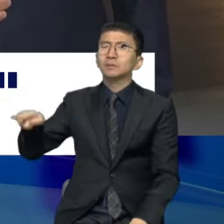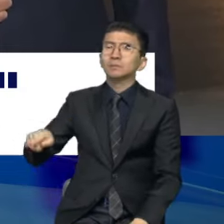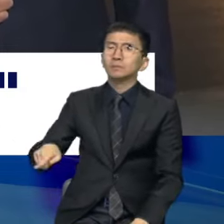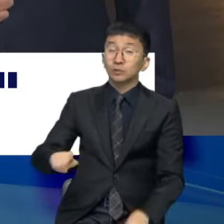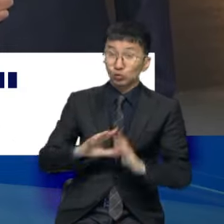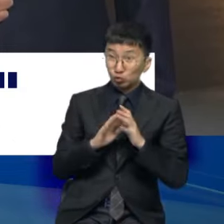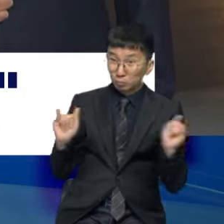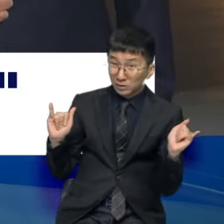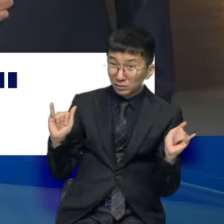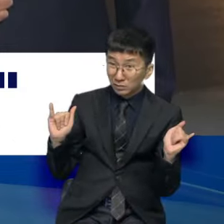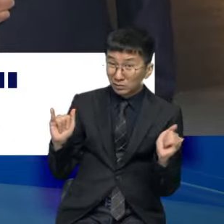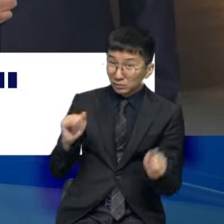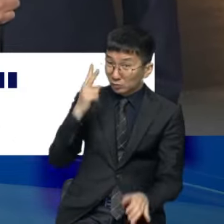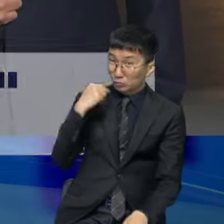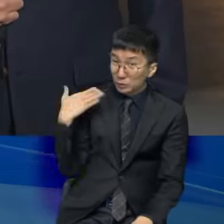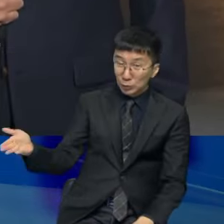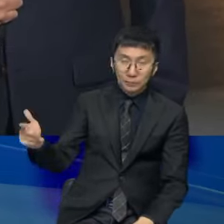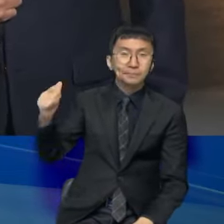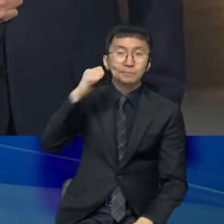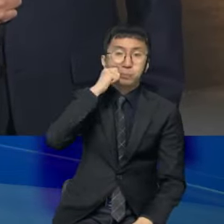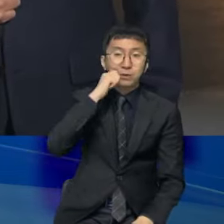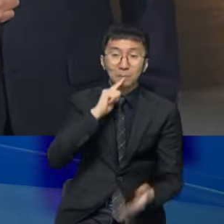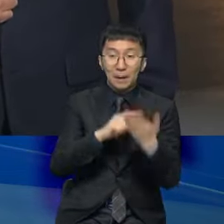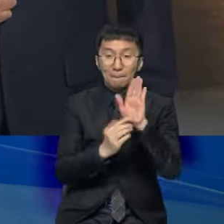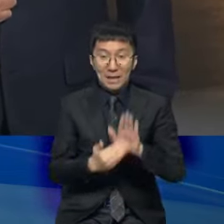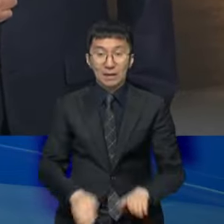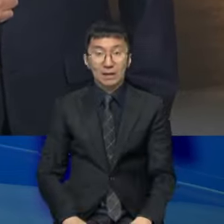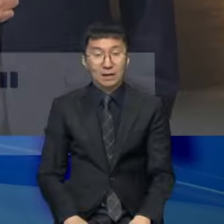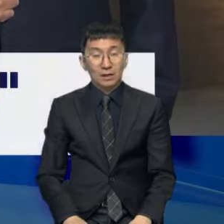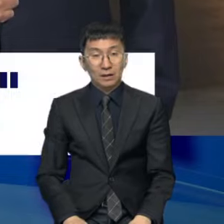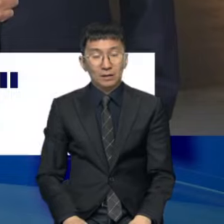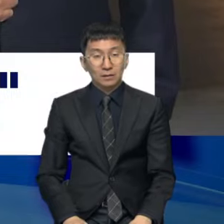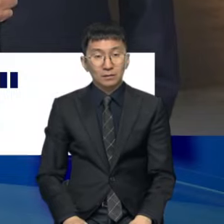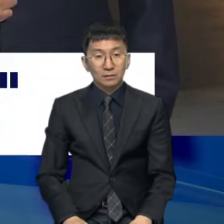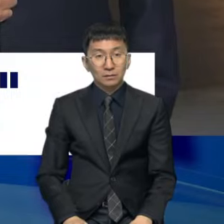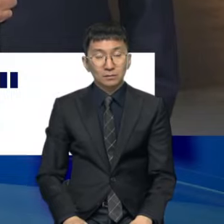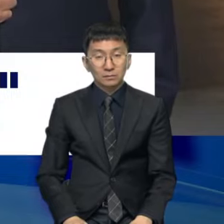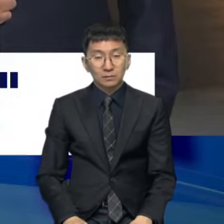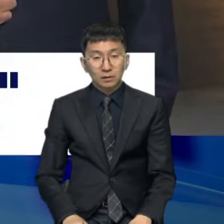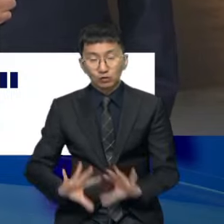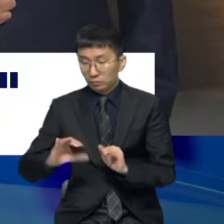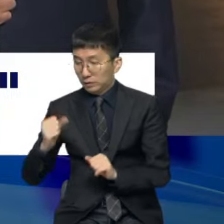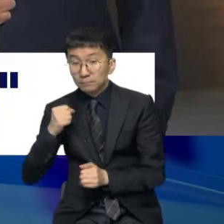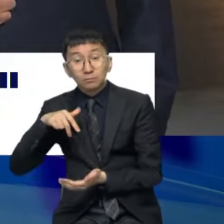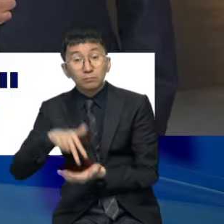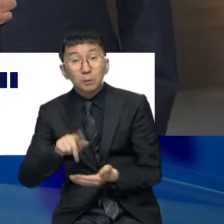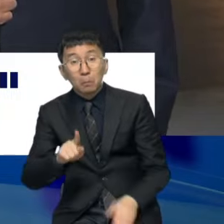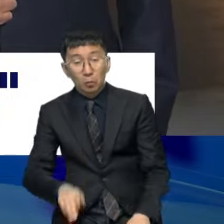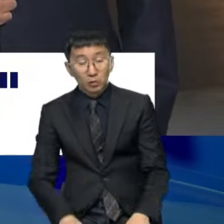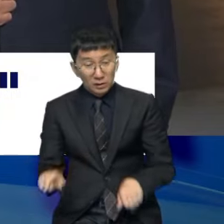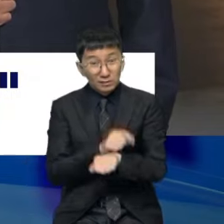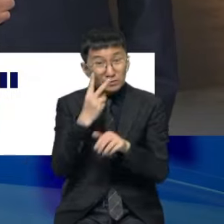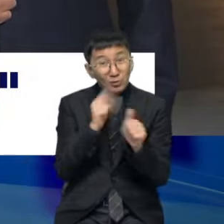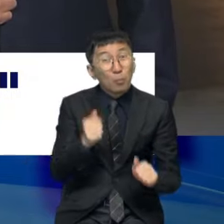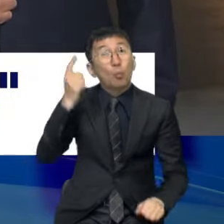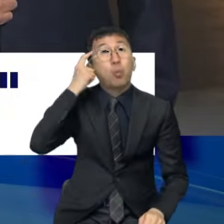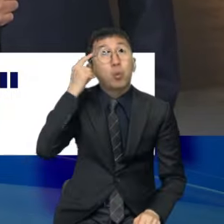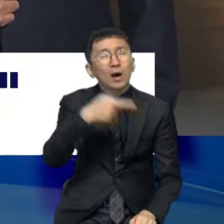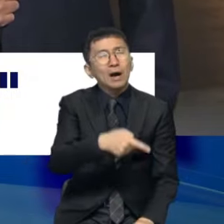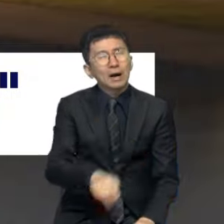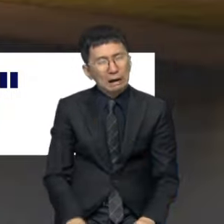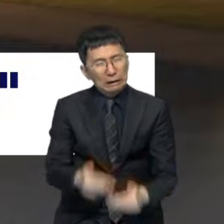결코 용납하지 않을 거라고 몰아세웠습니다. 여당은 민주당 특검 법안들은 이재명 대표 방탄용이자 정쟁용이라며